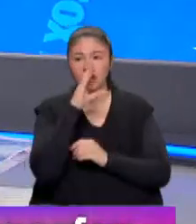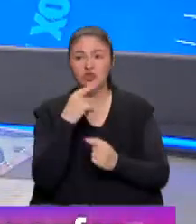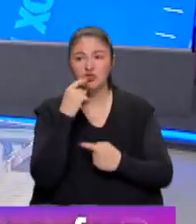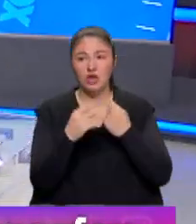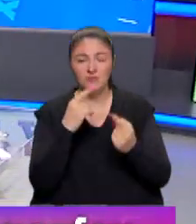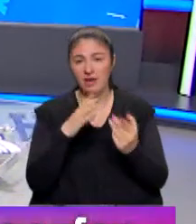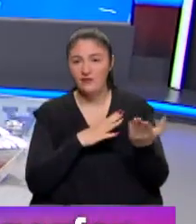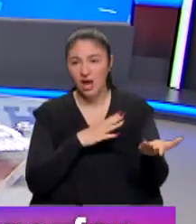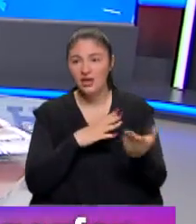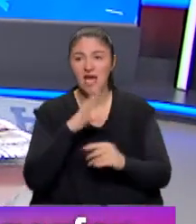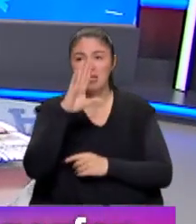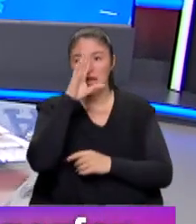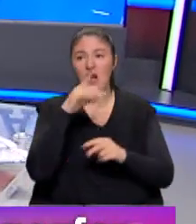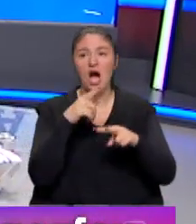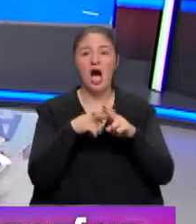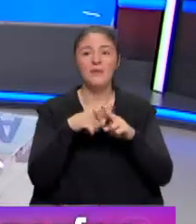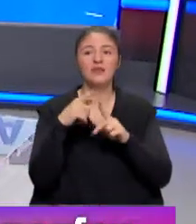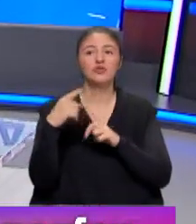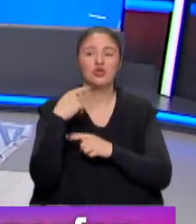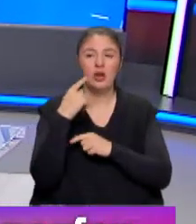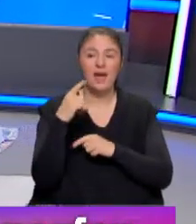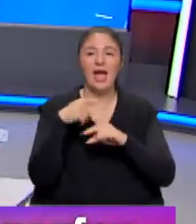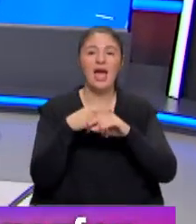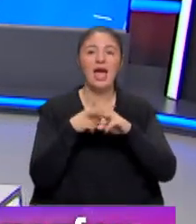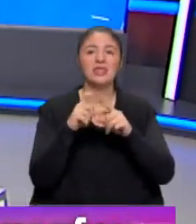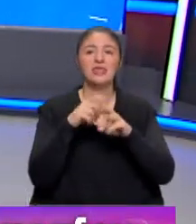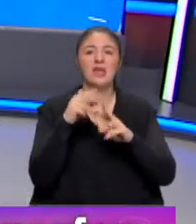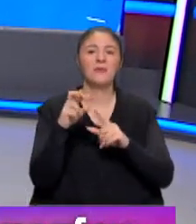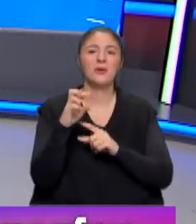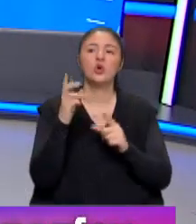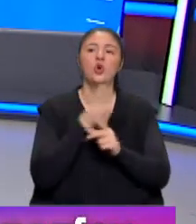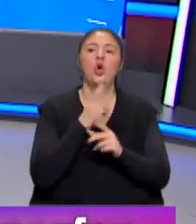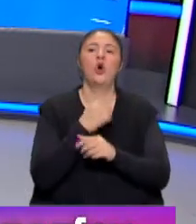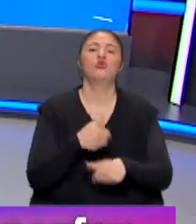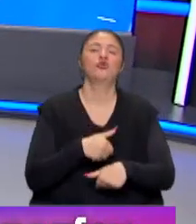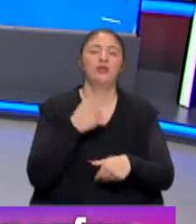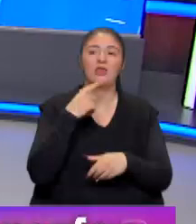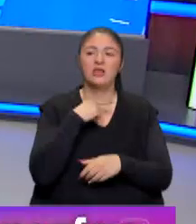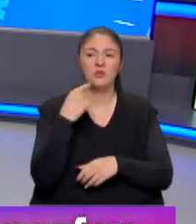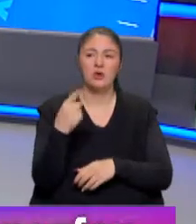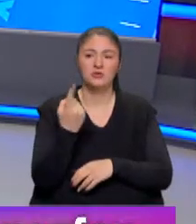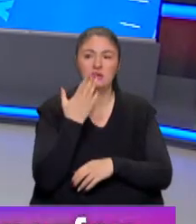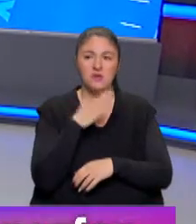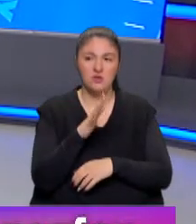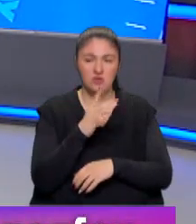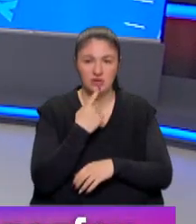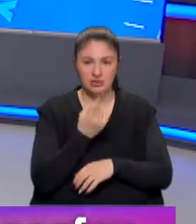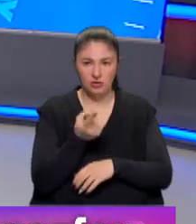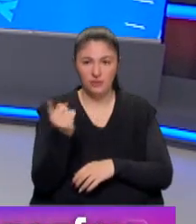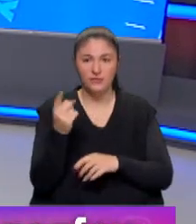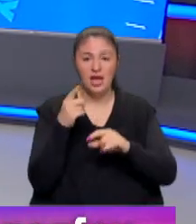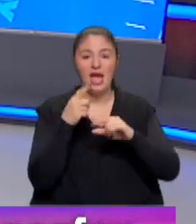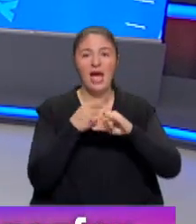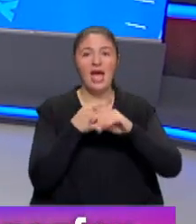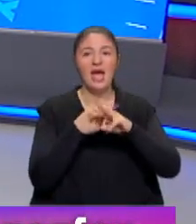iddialarda da bulunuyor. İstanbul'a Ahmet Türk iddiası, HDP gülüyoruz dedi bu iddialara. Asla böyle bir şey yok.